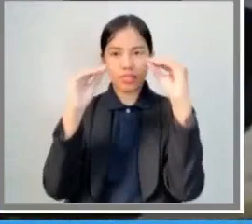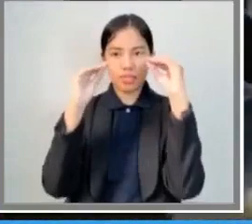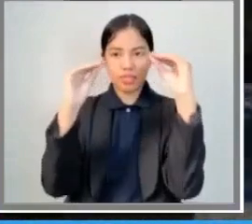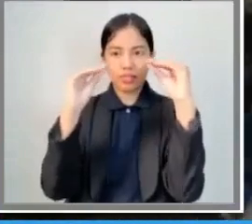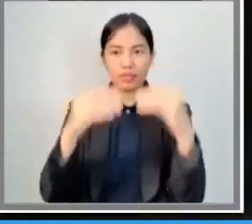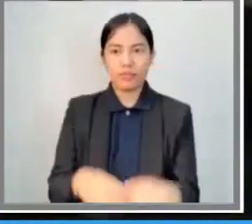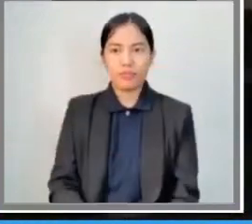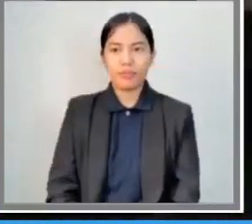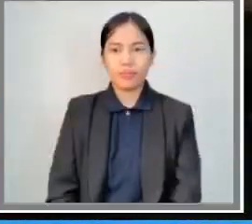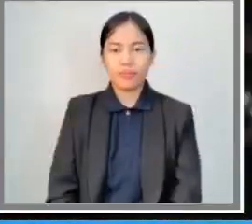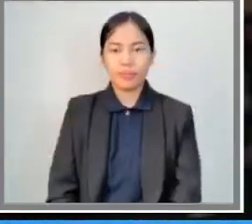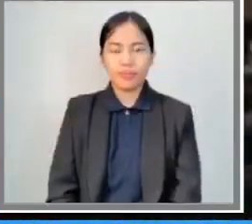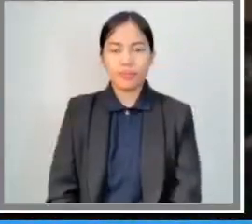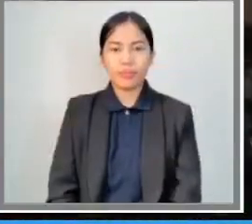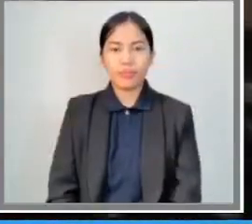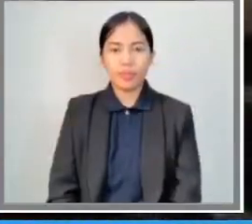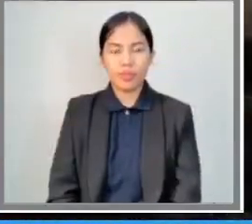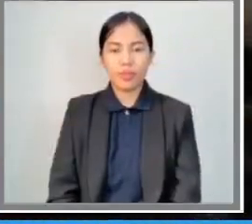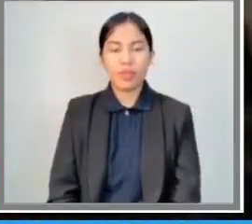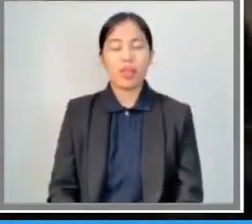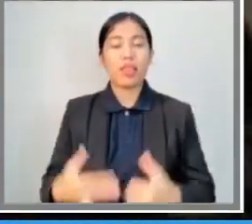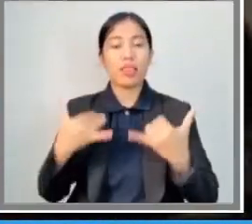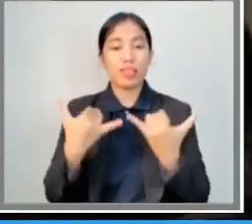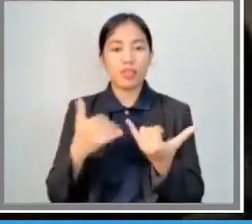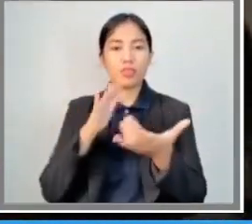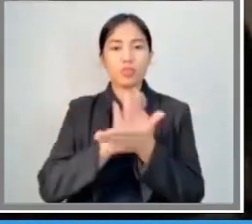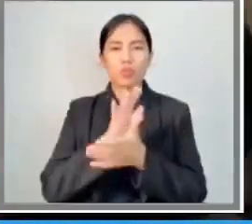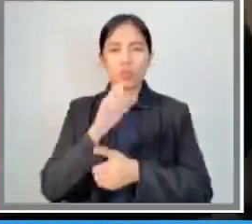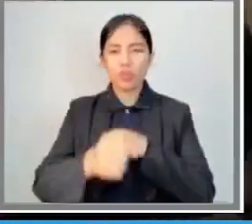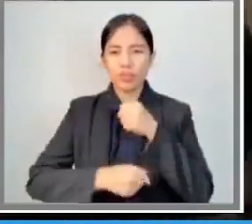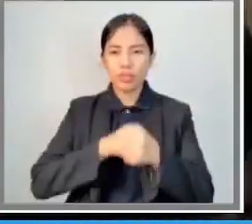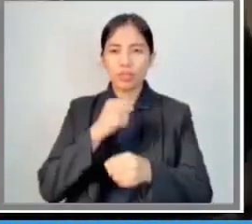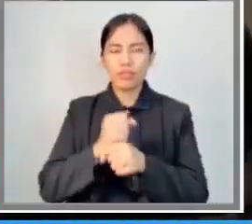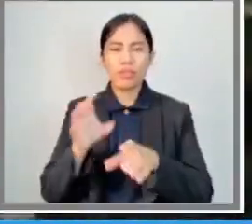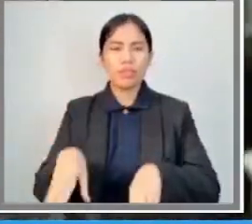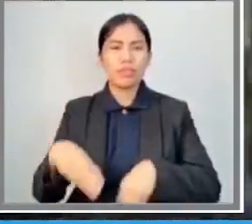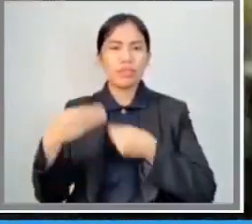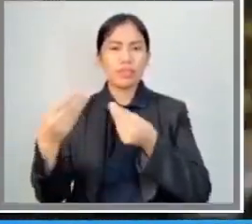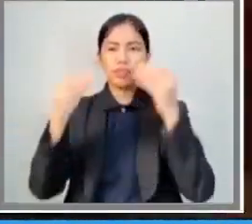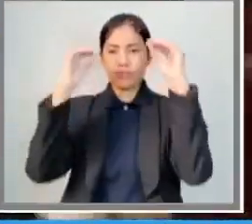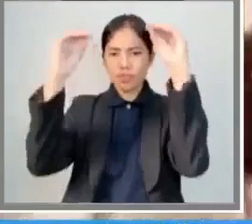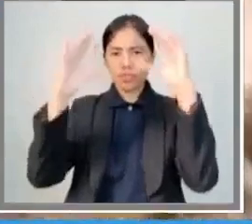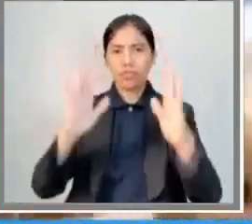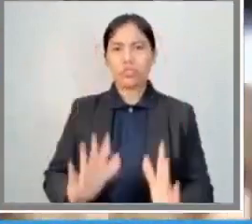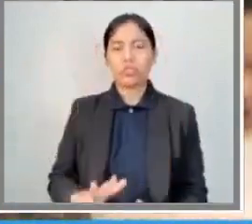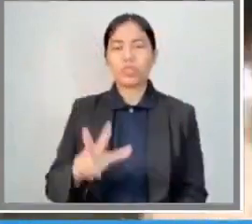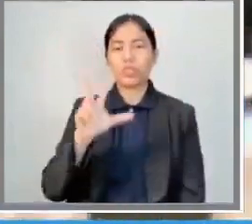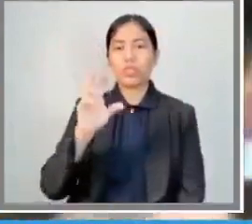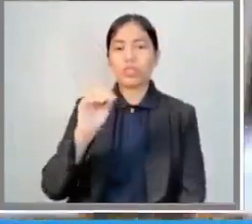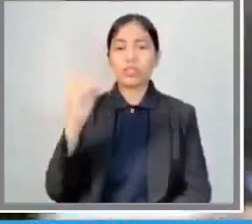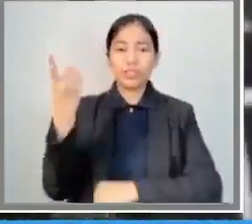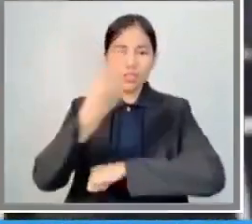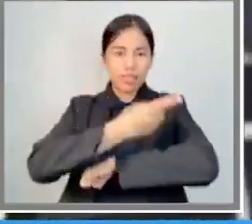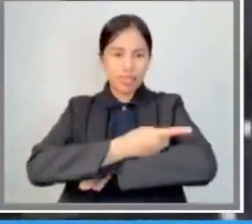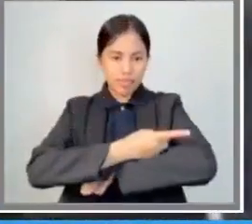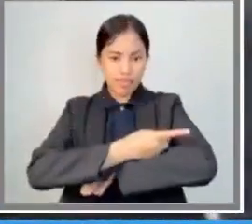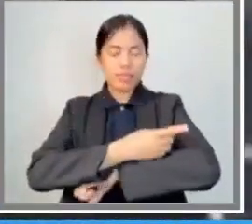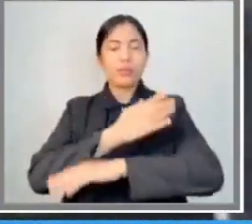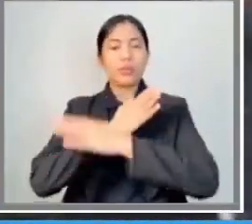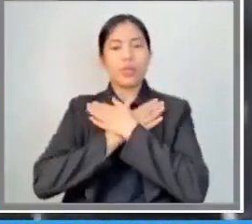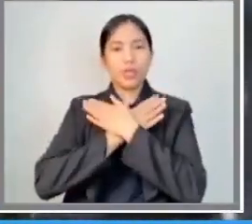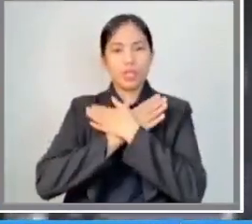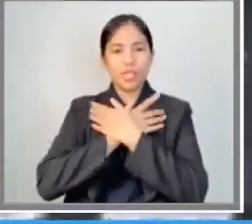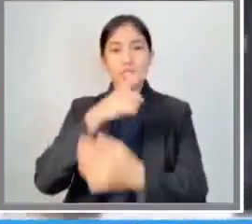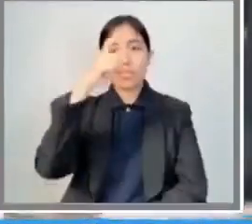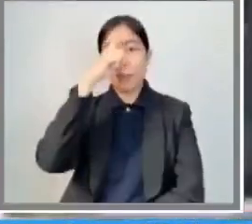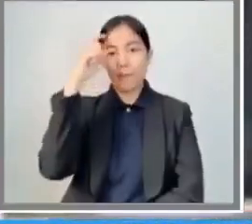Duterte, ngayong school year, mabibigyan ang mga teachers ng 30 araw na break sa summer vacation. Walang DepEd activity